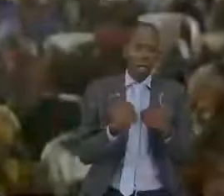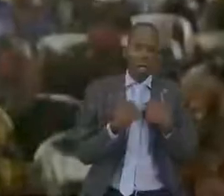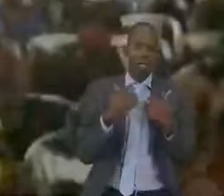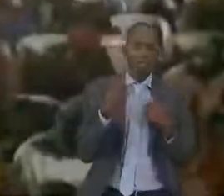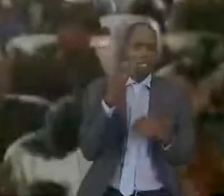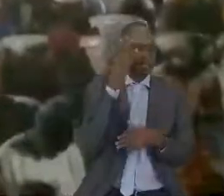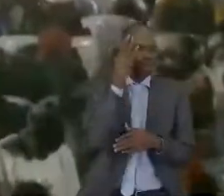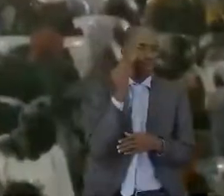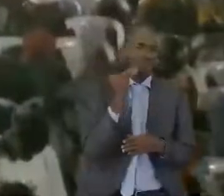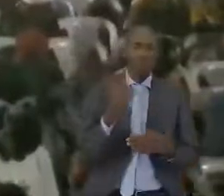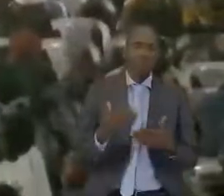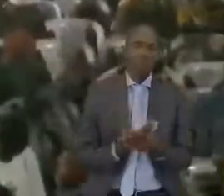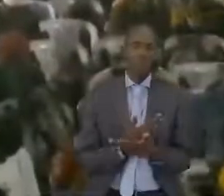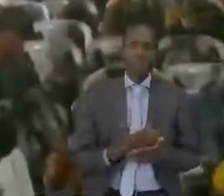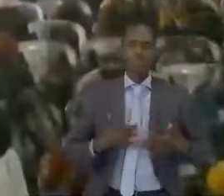pardon maintenant